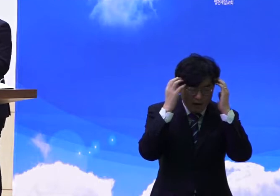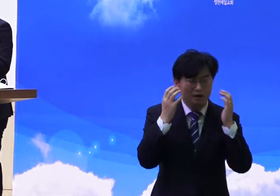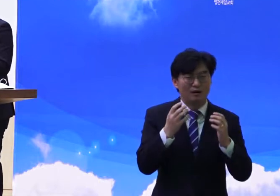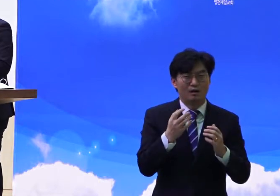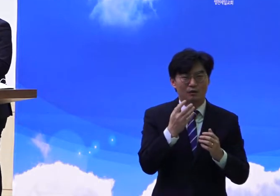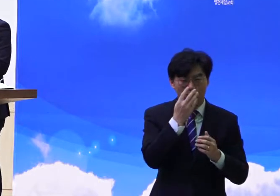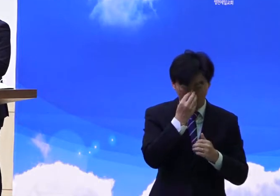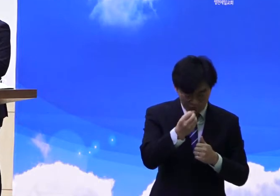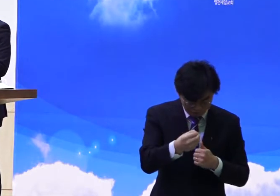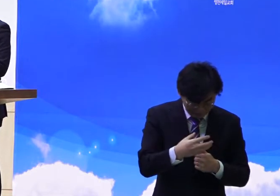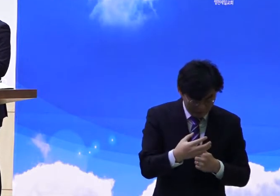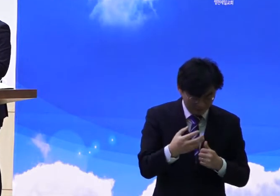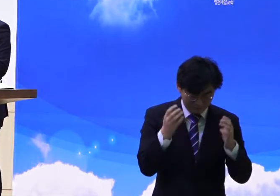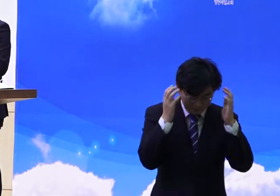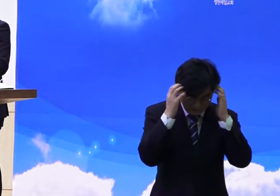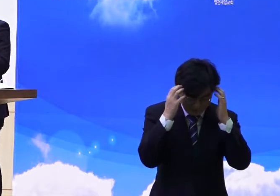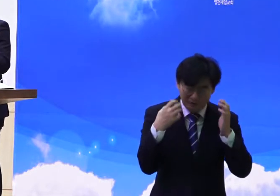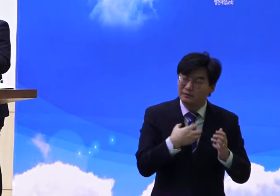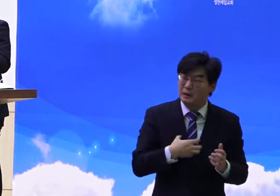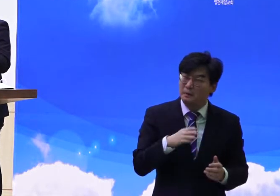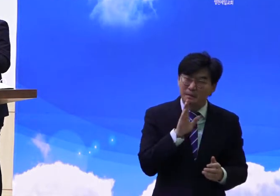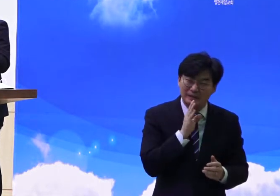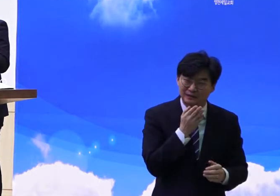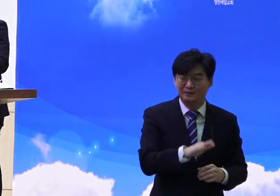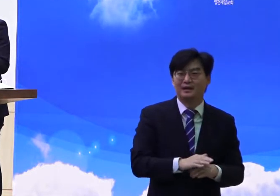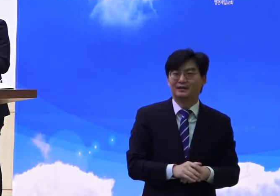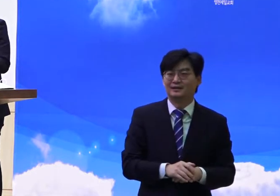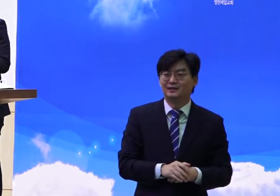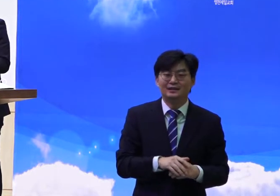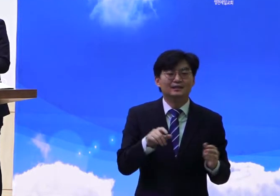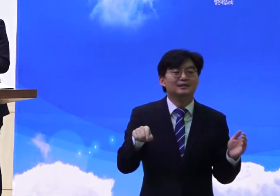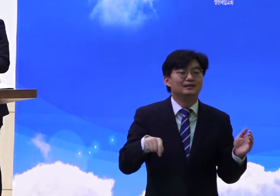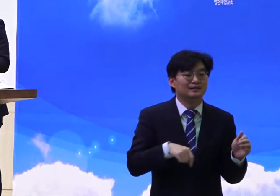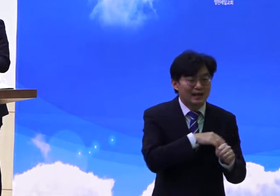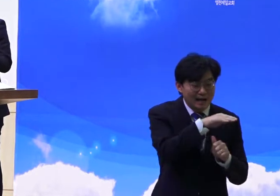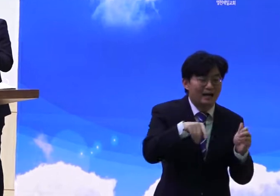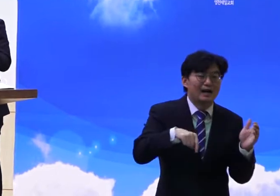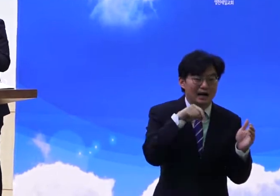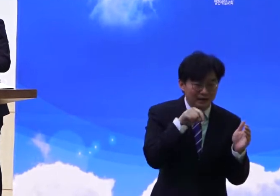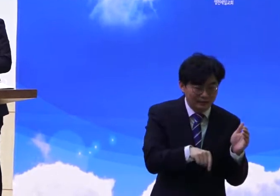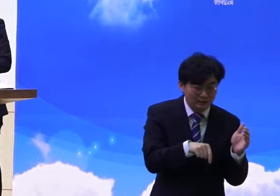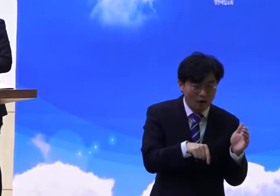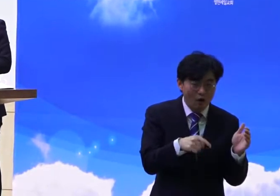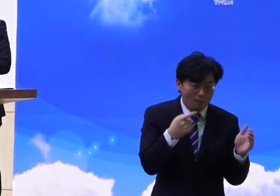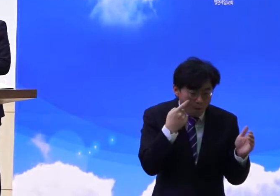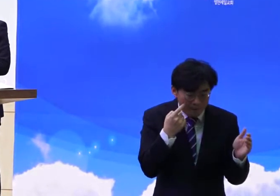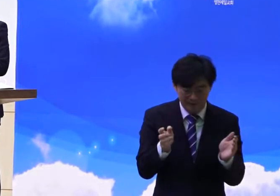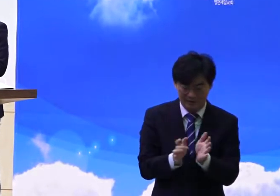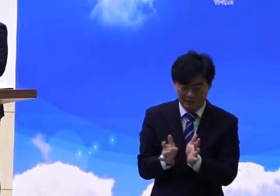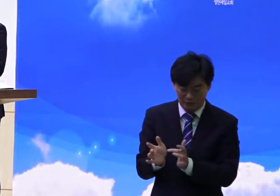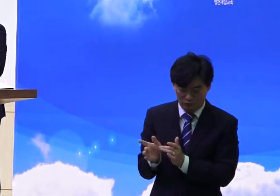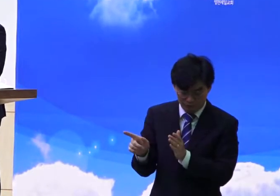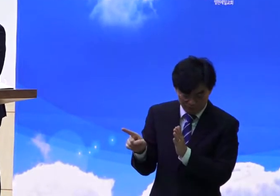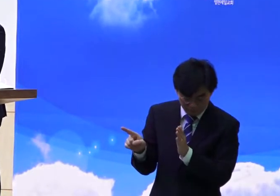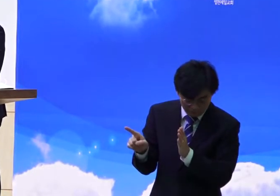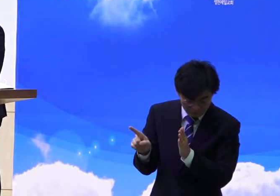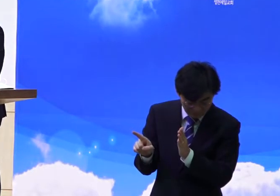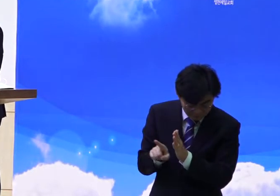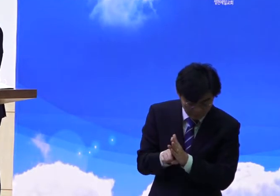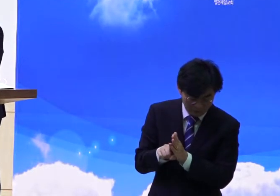이런 상황이지만 그 속에서 주님을 향한 이 확신이 있기 때문에 소망을 누려할 수 있고 승리의